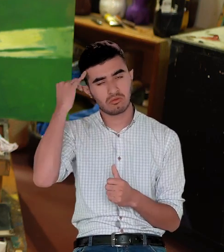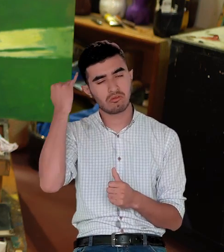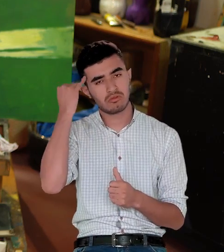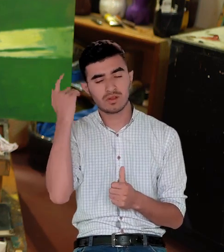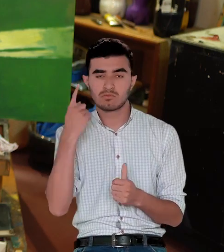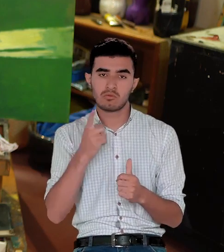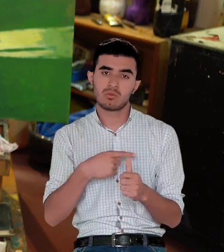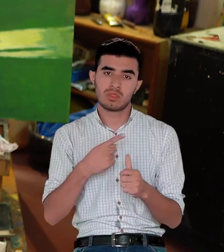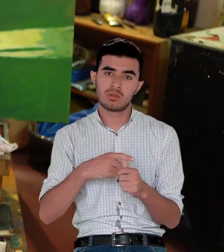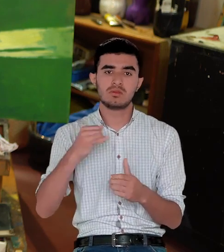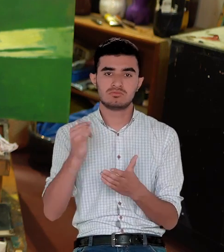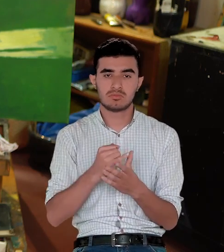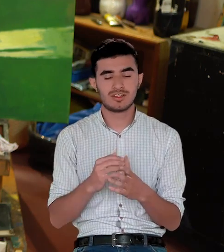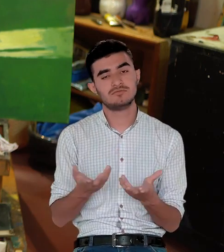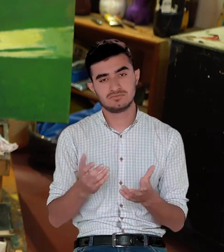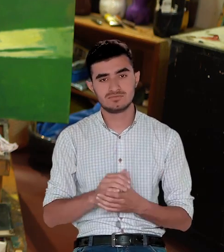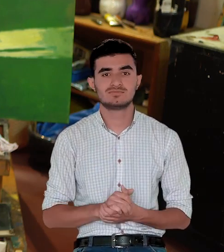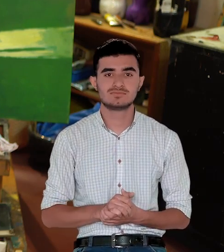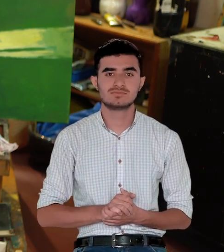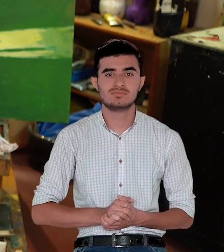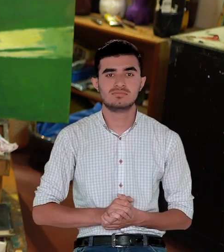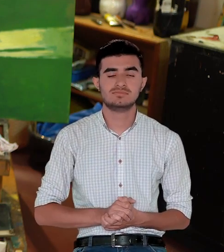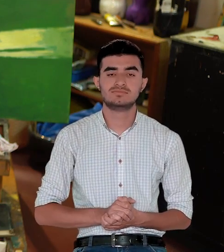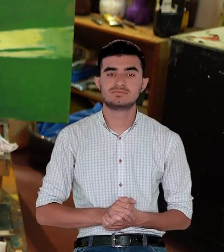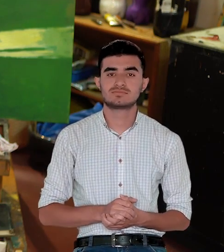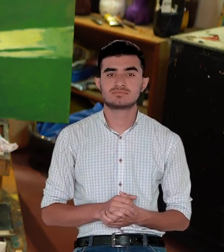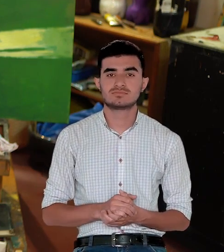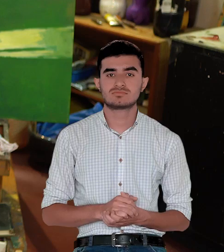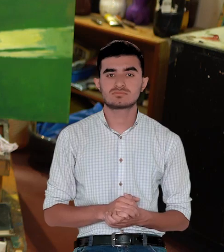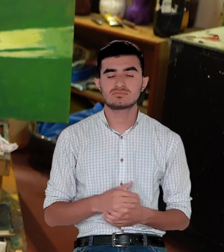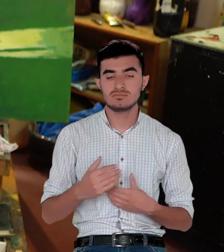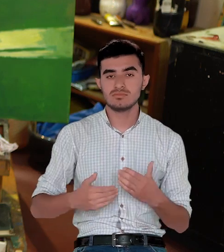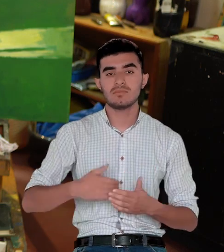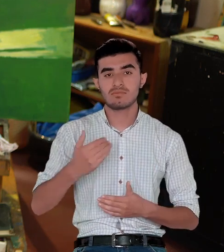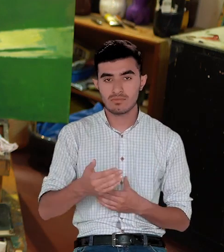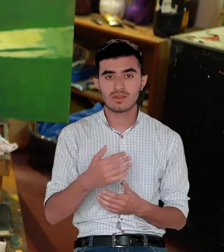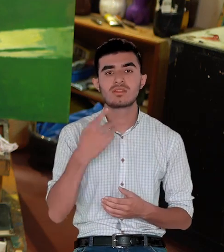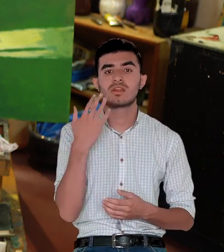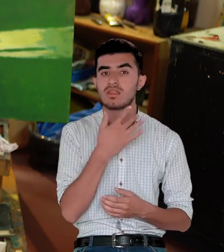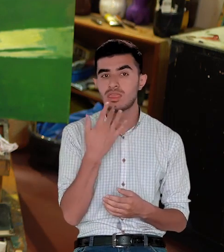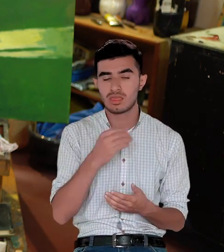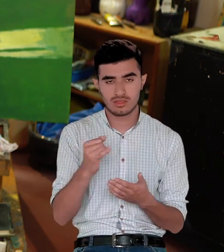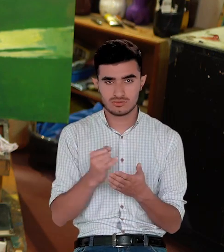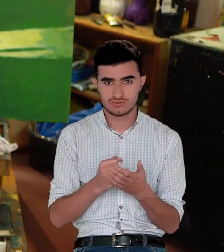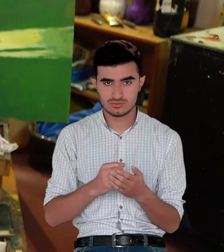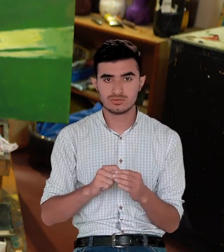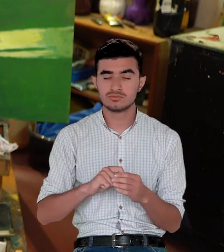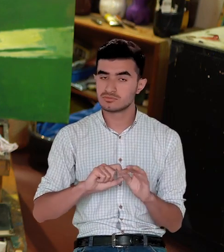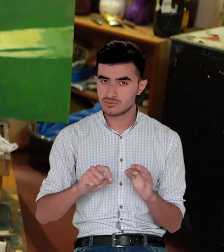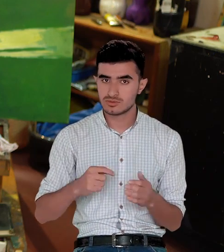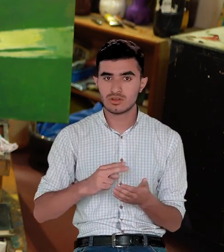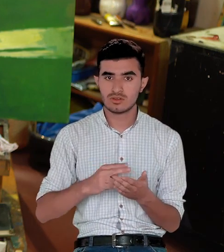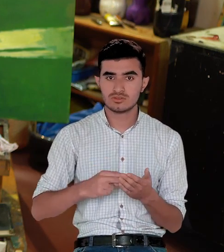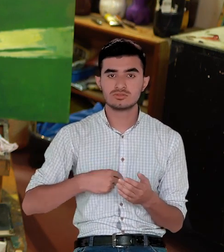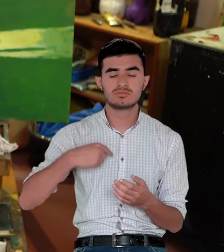ہوتی, کمی نہیں ہوتی جس میں. میں نے کہا بس وہ جیسے بھی مجھے نظر آ رہا ہوتا ہے میں بنا دیتا ہوں. پھر وہ